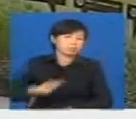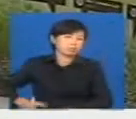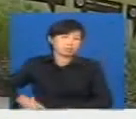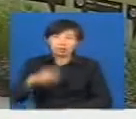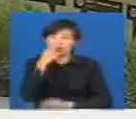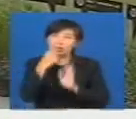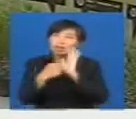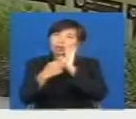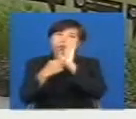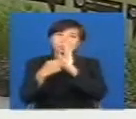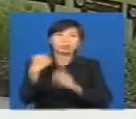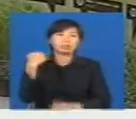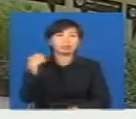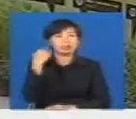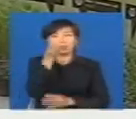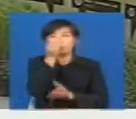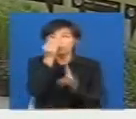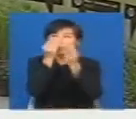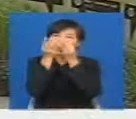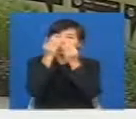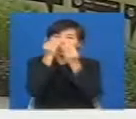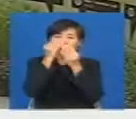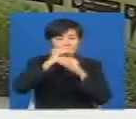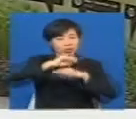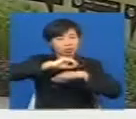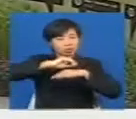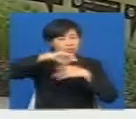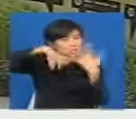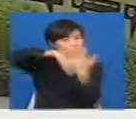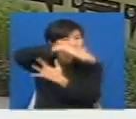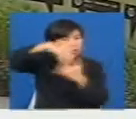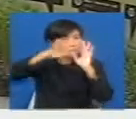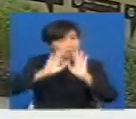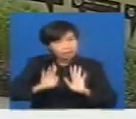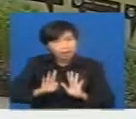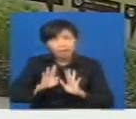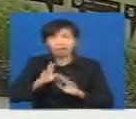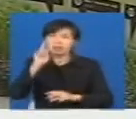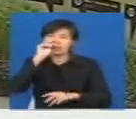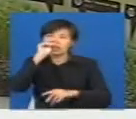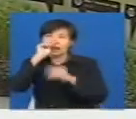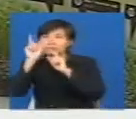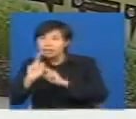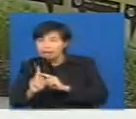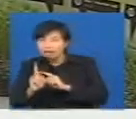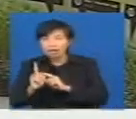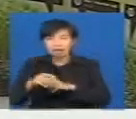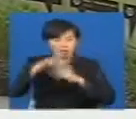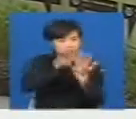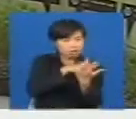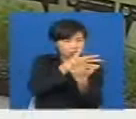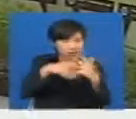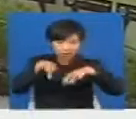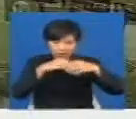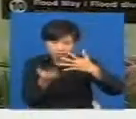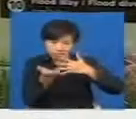ใครมานะครับแล้วตรงมองสิ่งแวดล้อมอย่างไรนะครับตรงวางแผนเป็นขั้นตอนอย่างไร ครับ จากนั้นก็ดูที่พวกผมนะฮะ